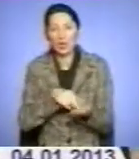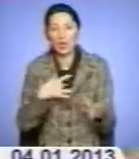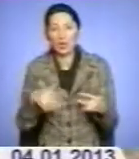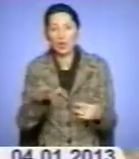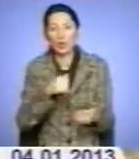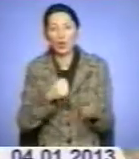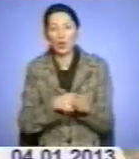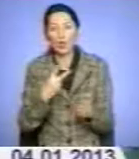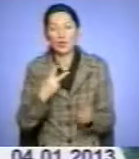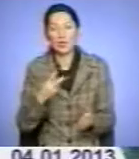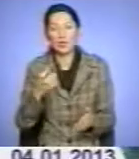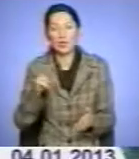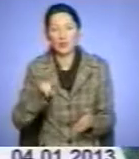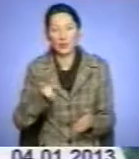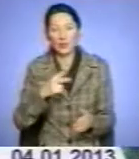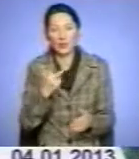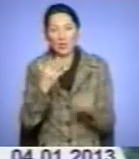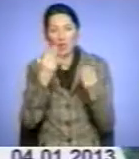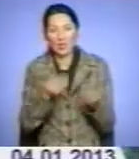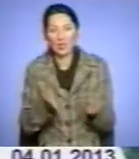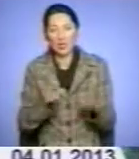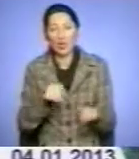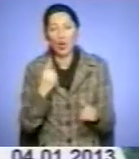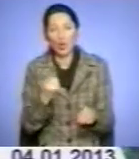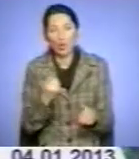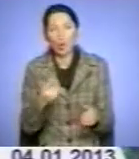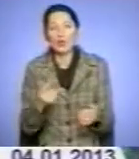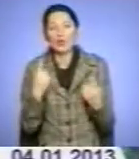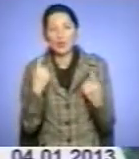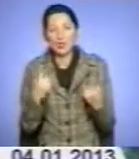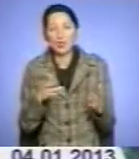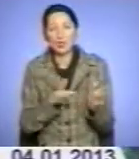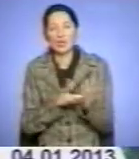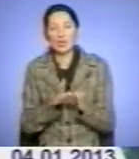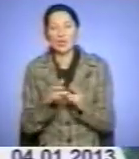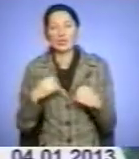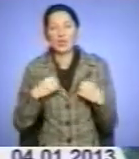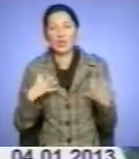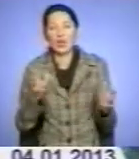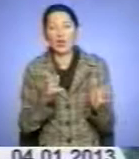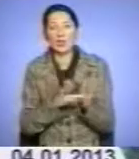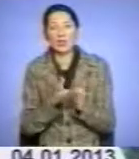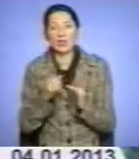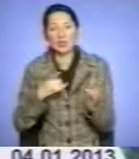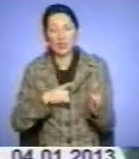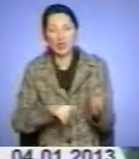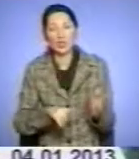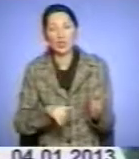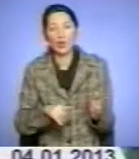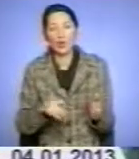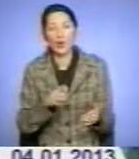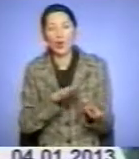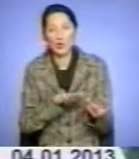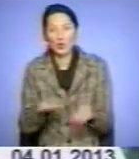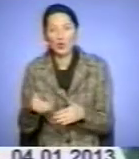січня. 3 дні залишилося до одного з найбільших християнських свят – Різдва Христового. Відповідно, тривають останні